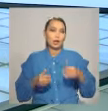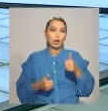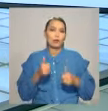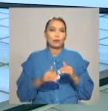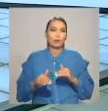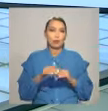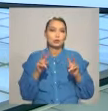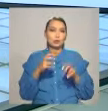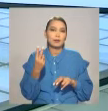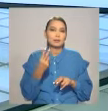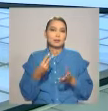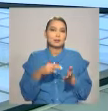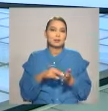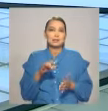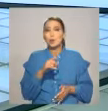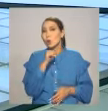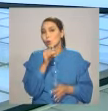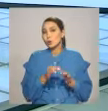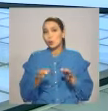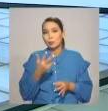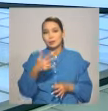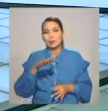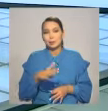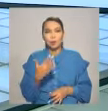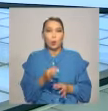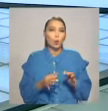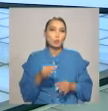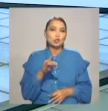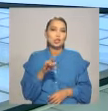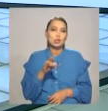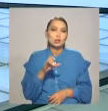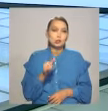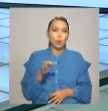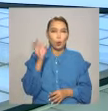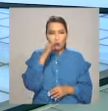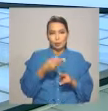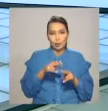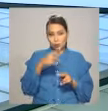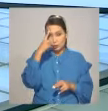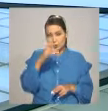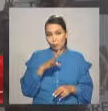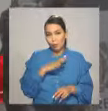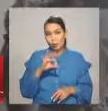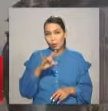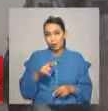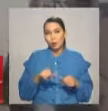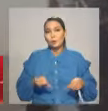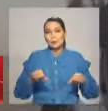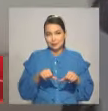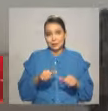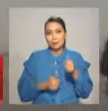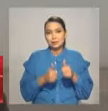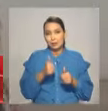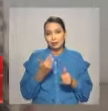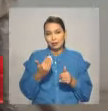Второй стала команда из Кустанайской области, а третье место заняла область Жетысу. Об этом сообщили в оргкомитете. Из соревнований на этот раз